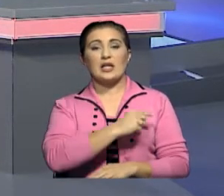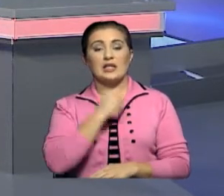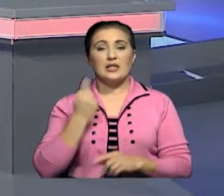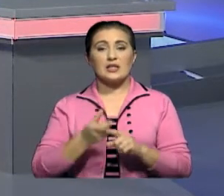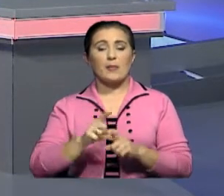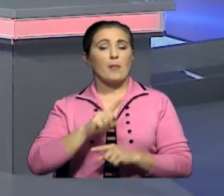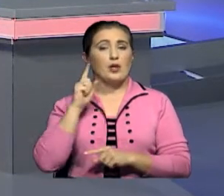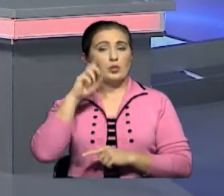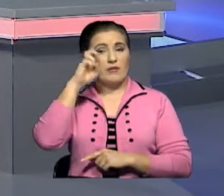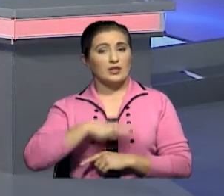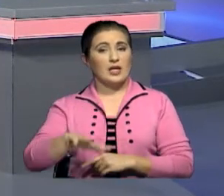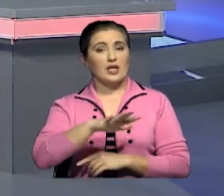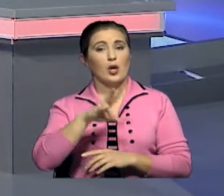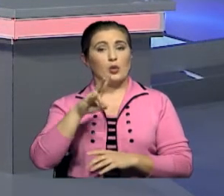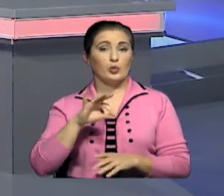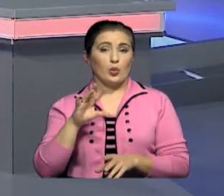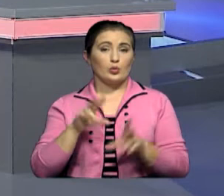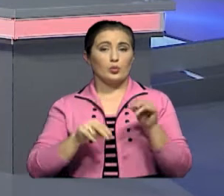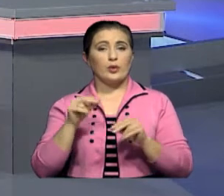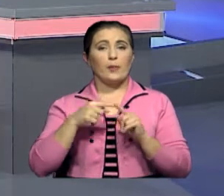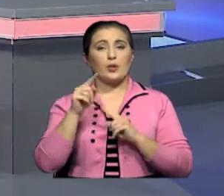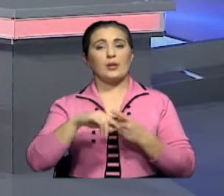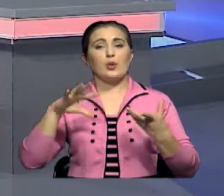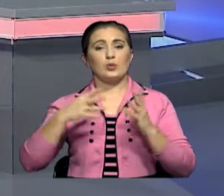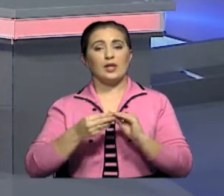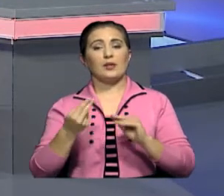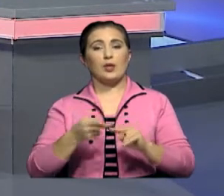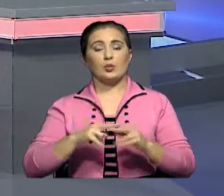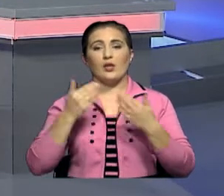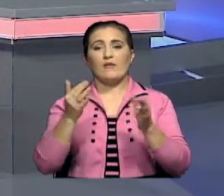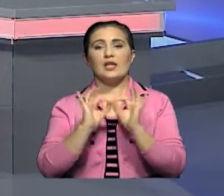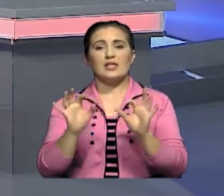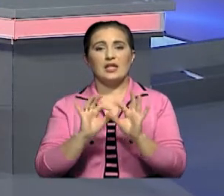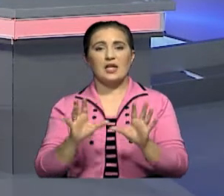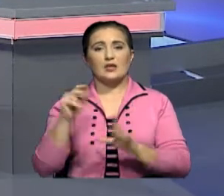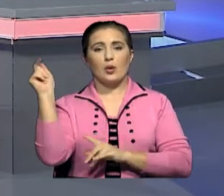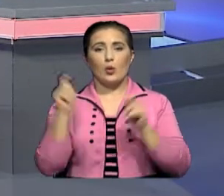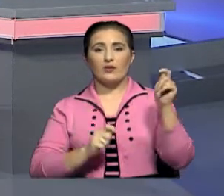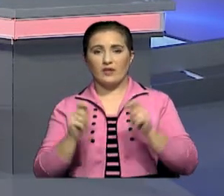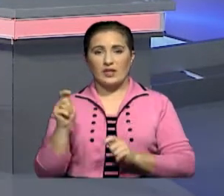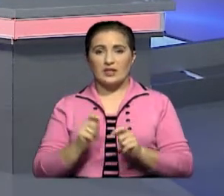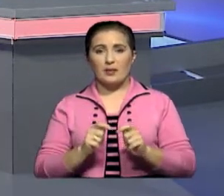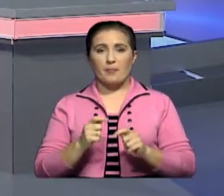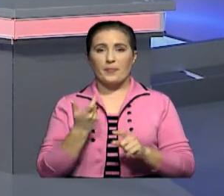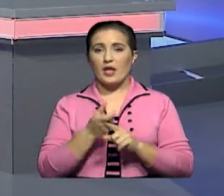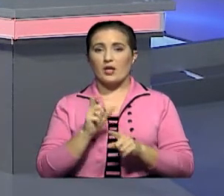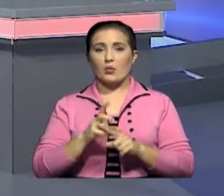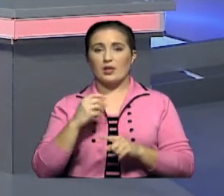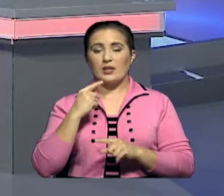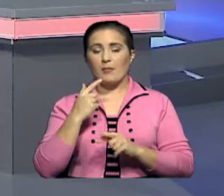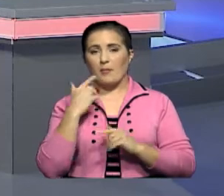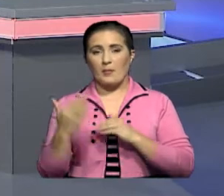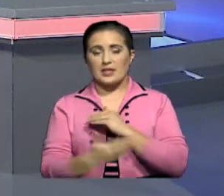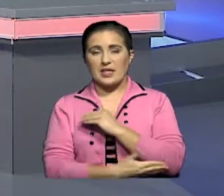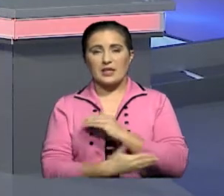молодой стране но судя по тем результатом о которых вы рассказали на конференции далеко не самое последнее